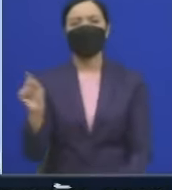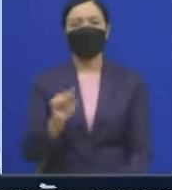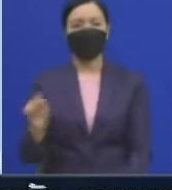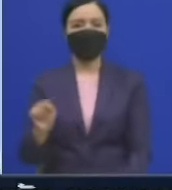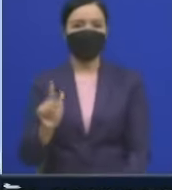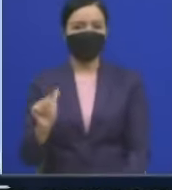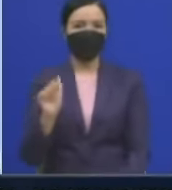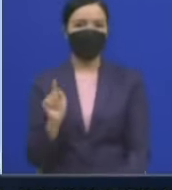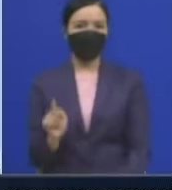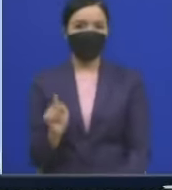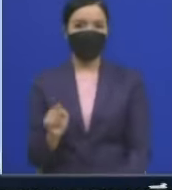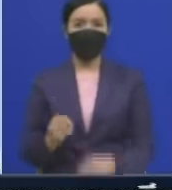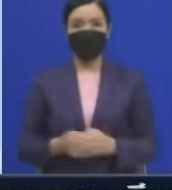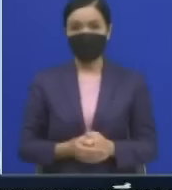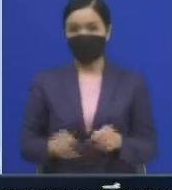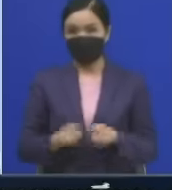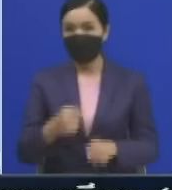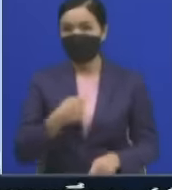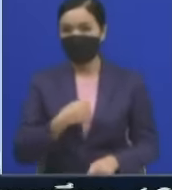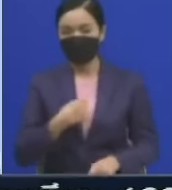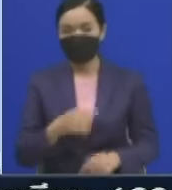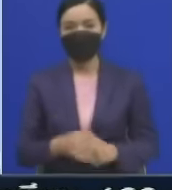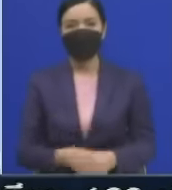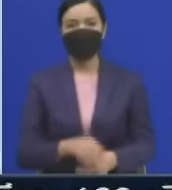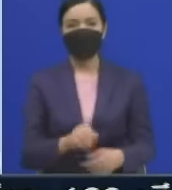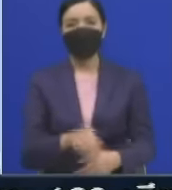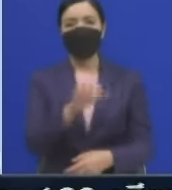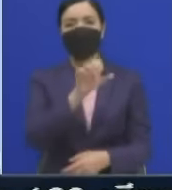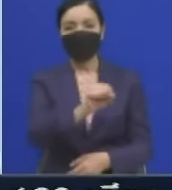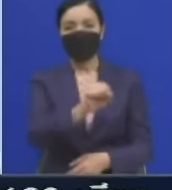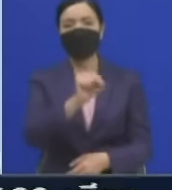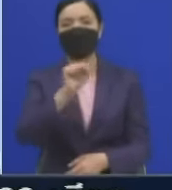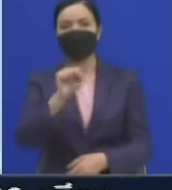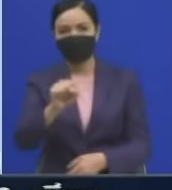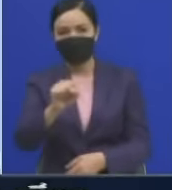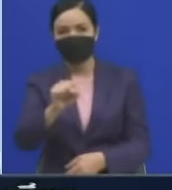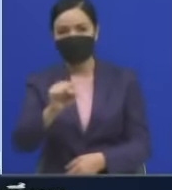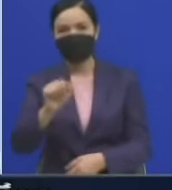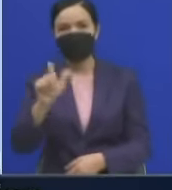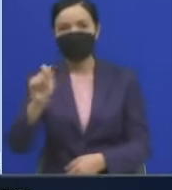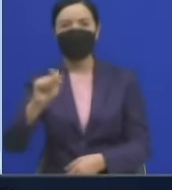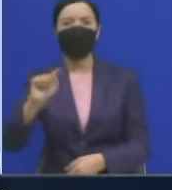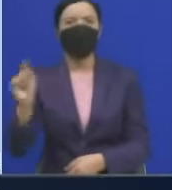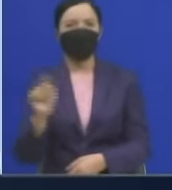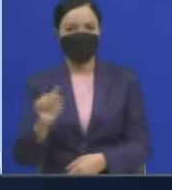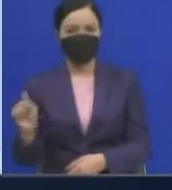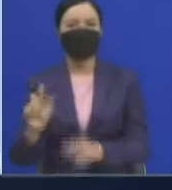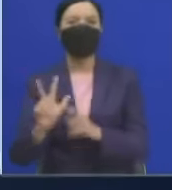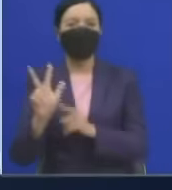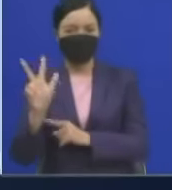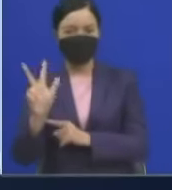เป็นหลักอย่างผมเนี่ยซิโนแวค2เข็มมาก็ต้องแอสตราเซเนกา ค่ะ นะเ